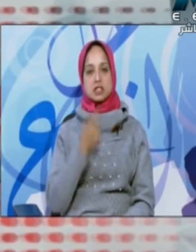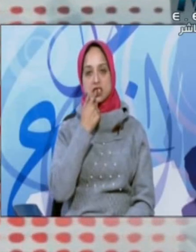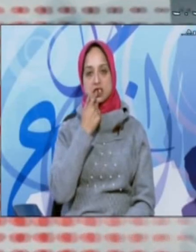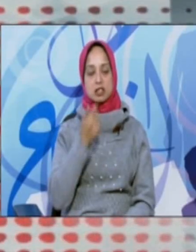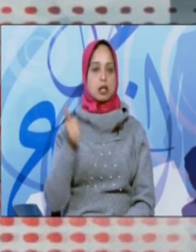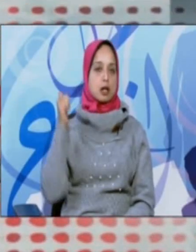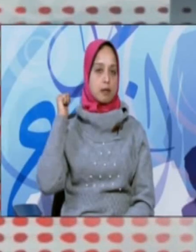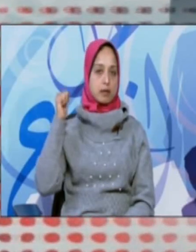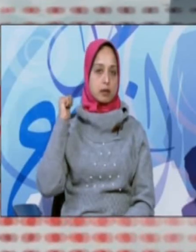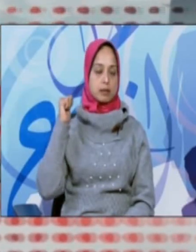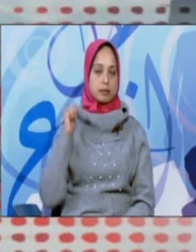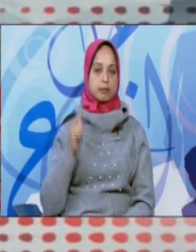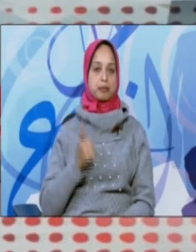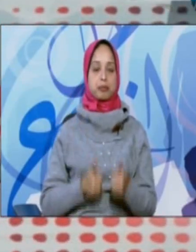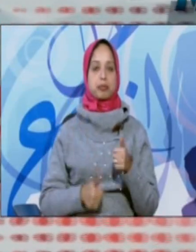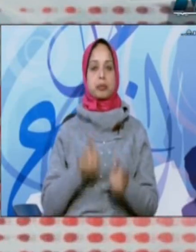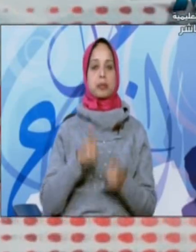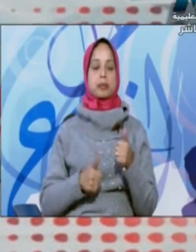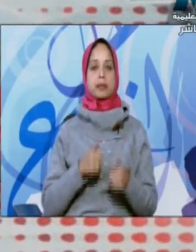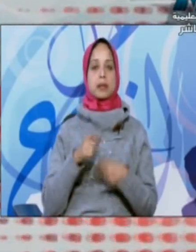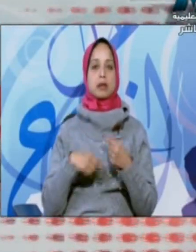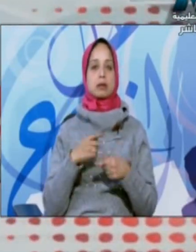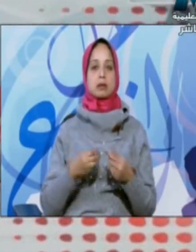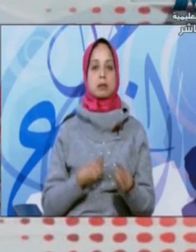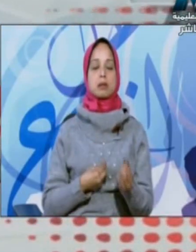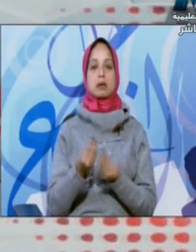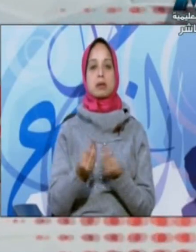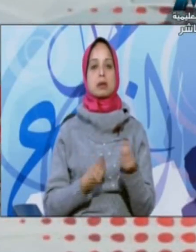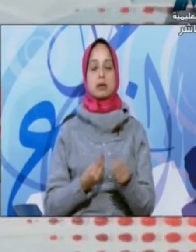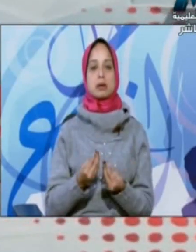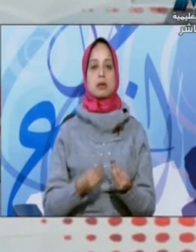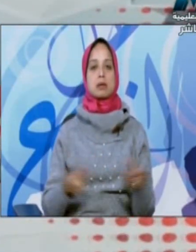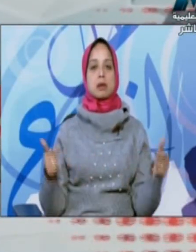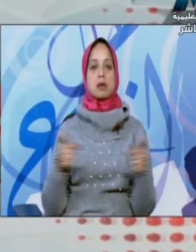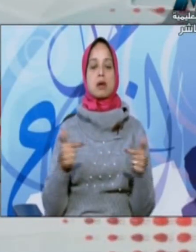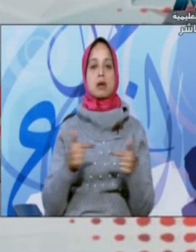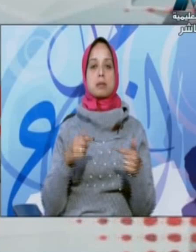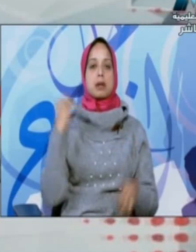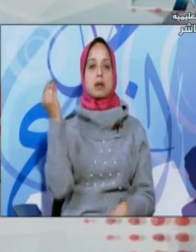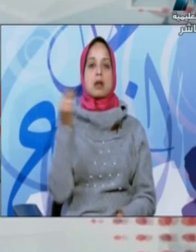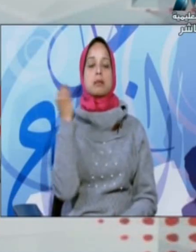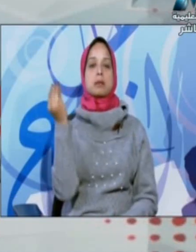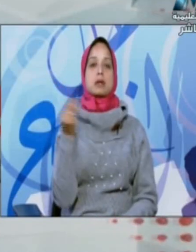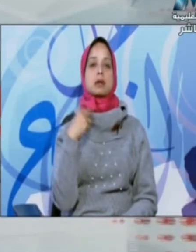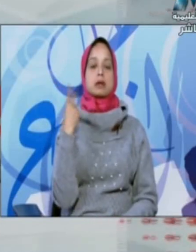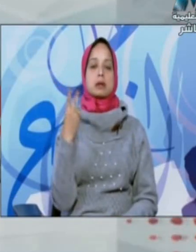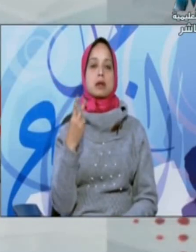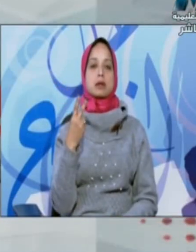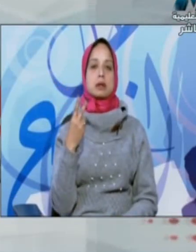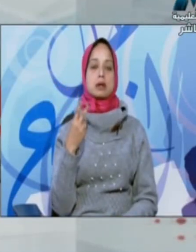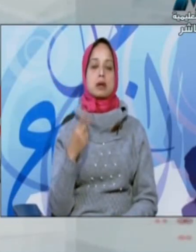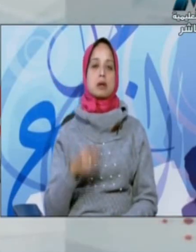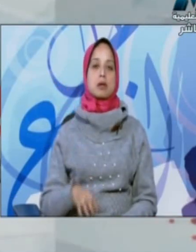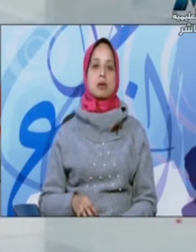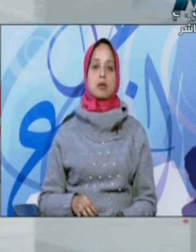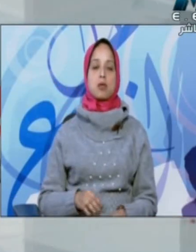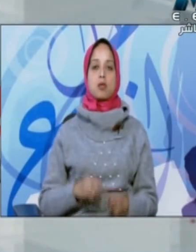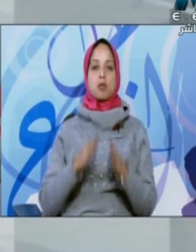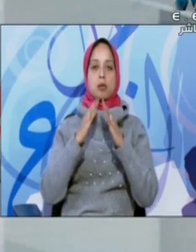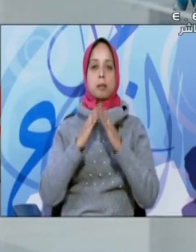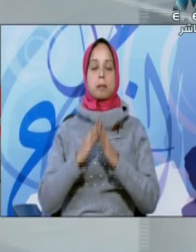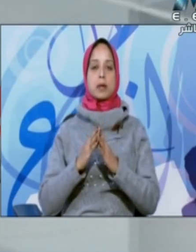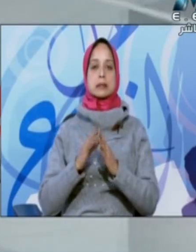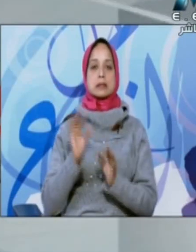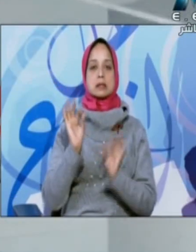في الامتحان جاني سؤال بيقول لي ما العلاقه بين الحرب العالميه الثانيه واحوال مصر السياسيه؟ الحرب